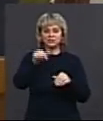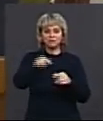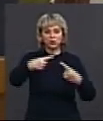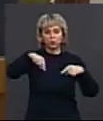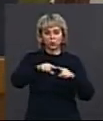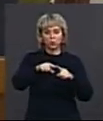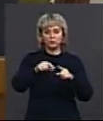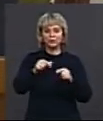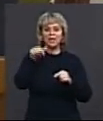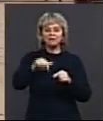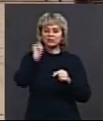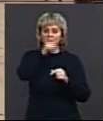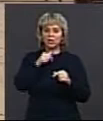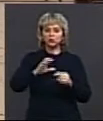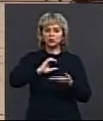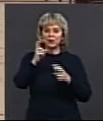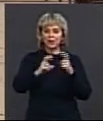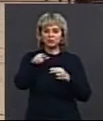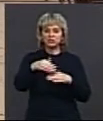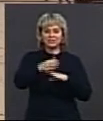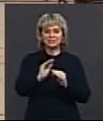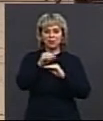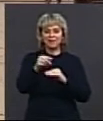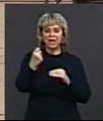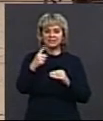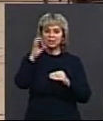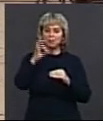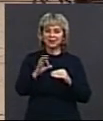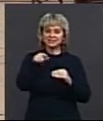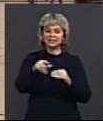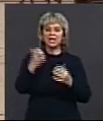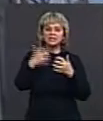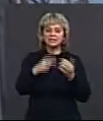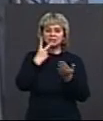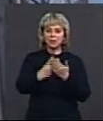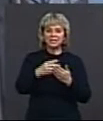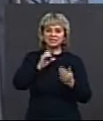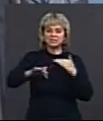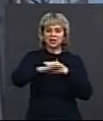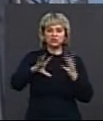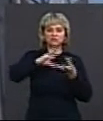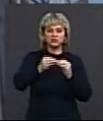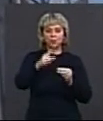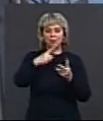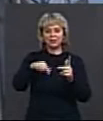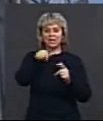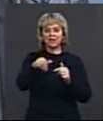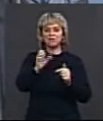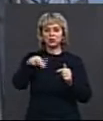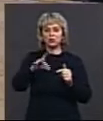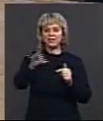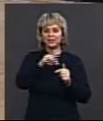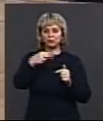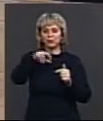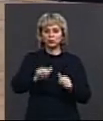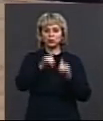кругу. В этом году промышленность Дона приросла на 11%, а средний показатель по стране всего 1,5%. Воловой региональный